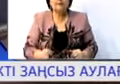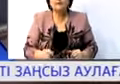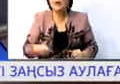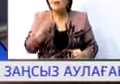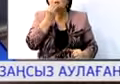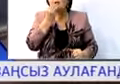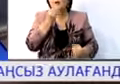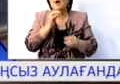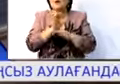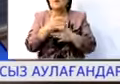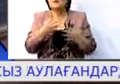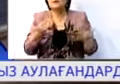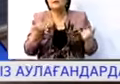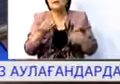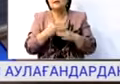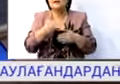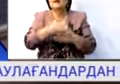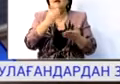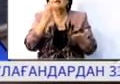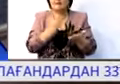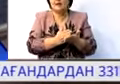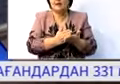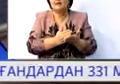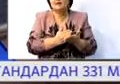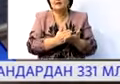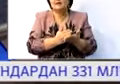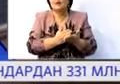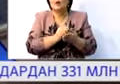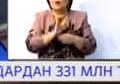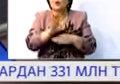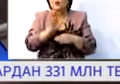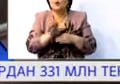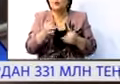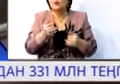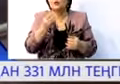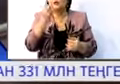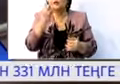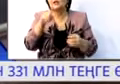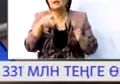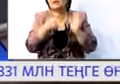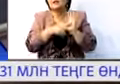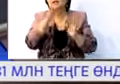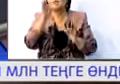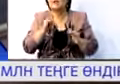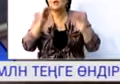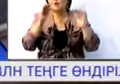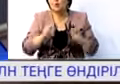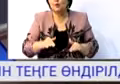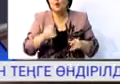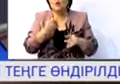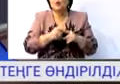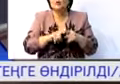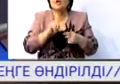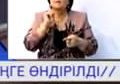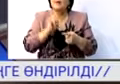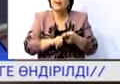өнімдерін өндіру саласы бойынша бізде нан өнімдерін өндіру 3-8% төмендеп отыр. Осыған